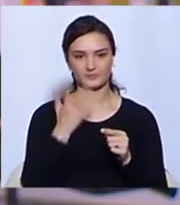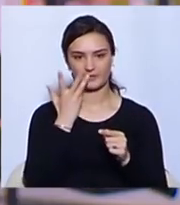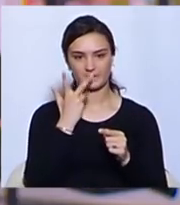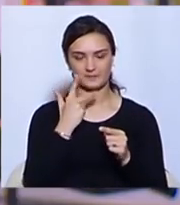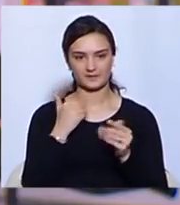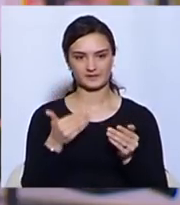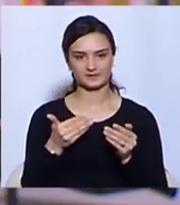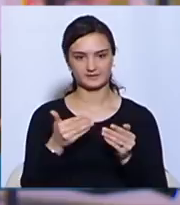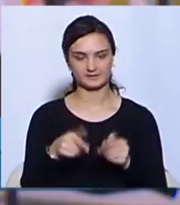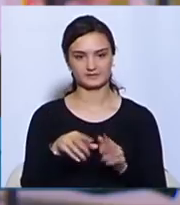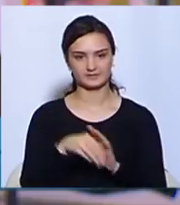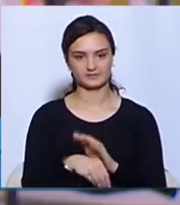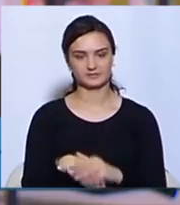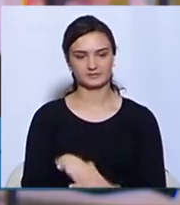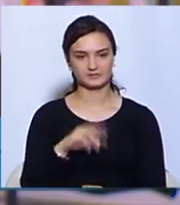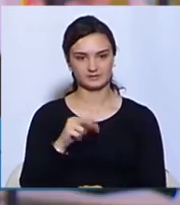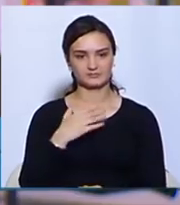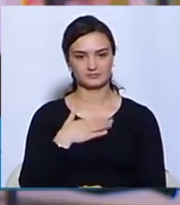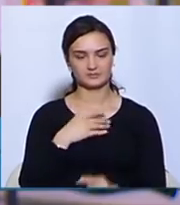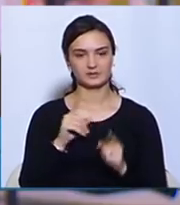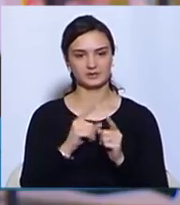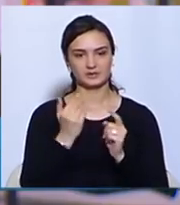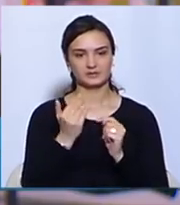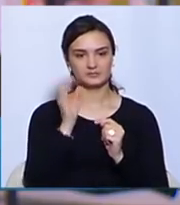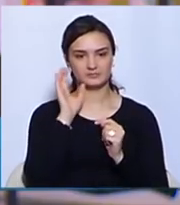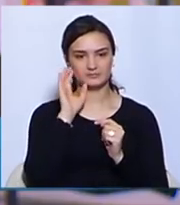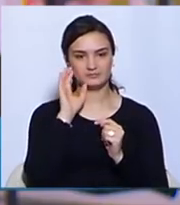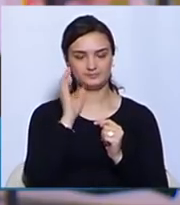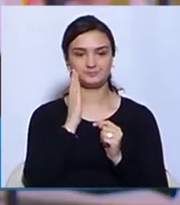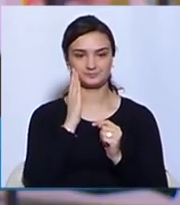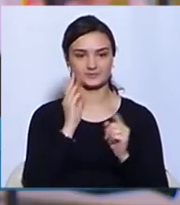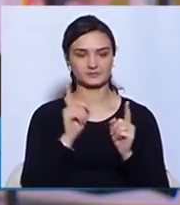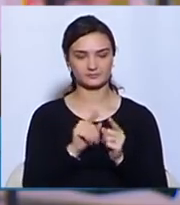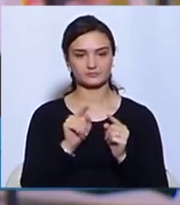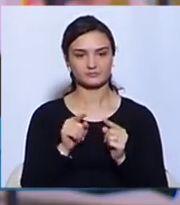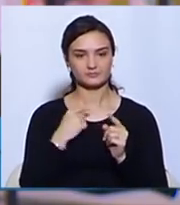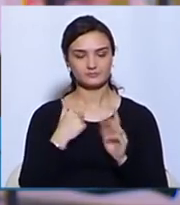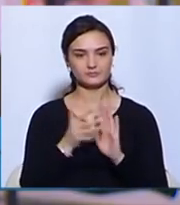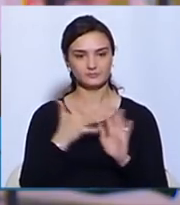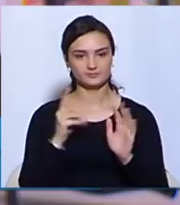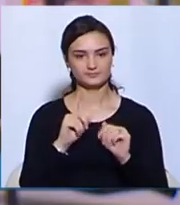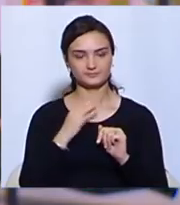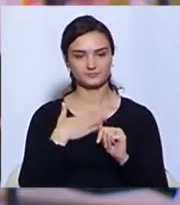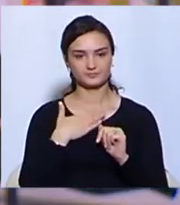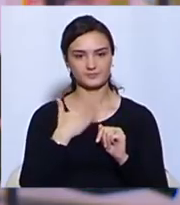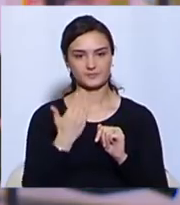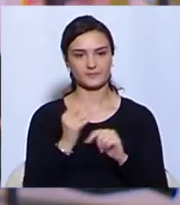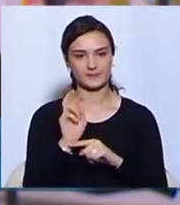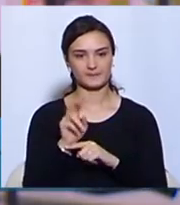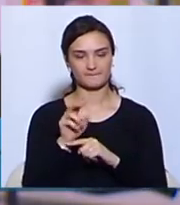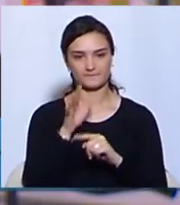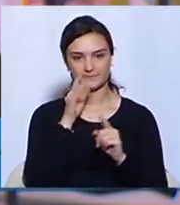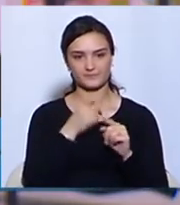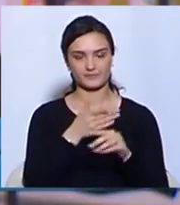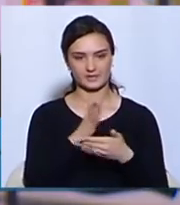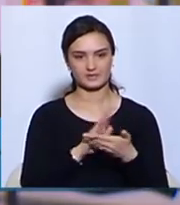სტუდიაში. და მეც ახლა თქვენ გისმენდით და მართლაც მივხვდი, რომ ჩემი თქვენთან სტუმრობის დიდი